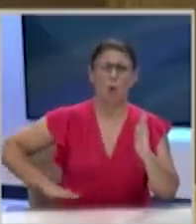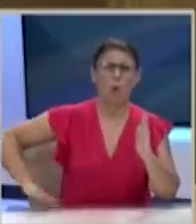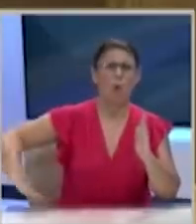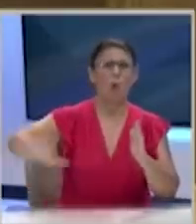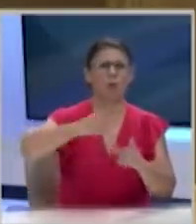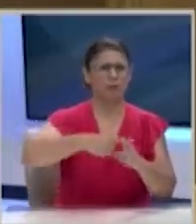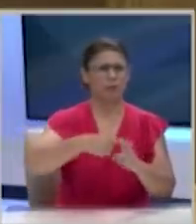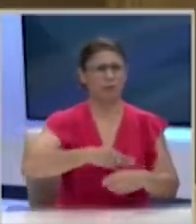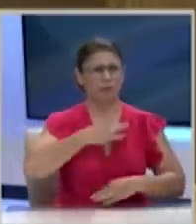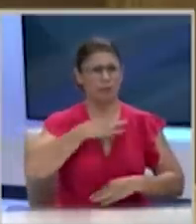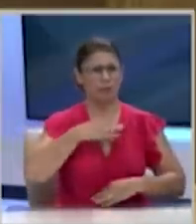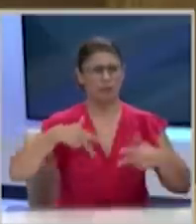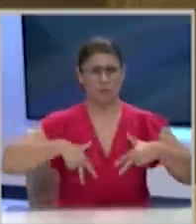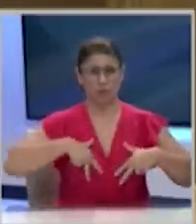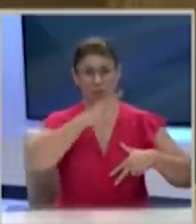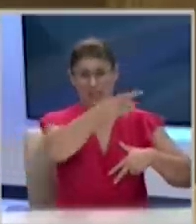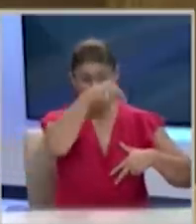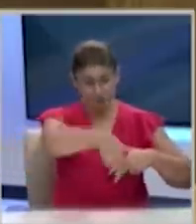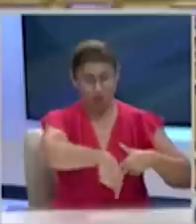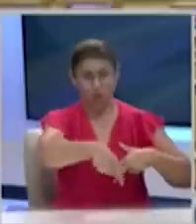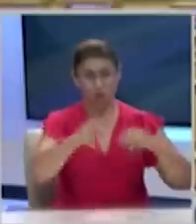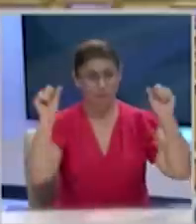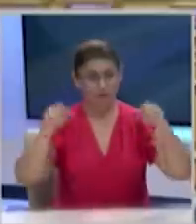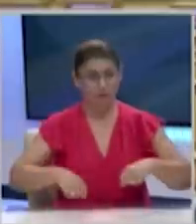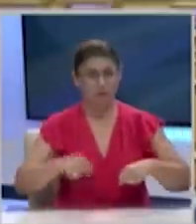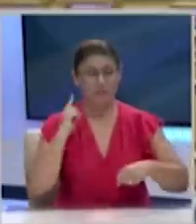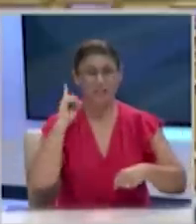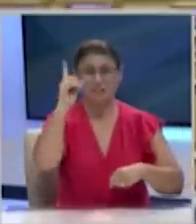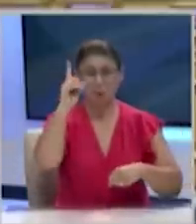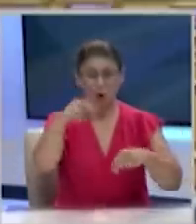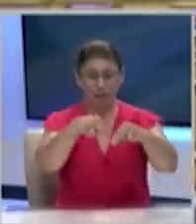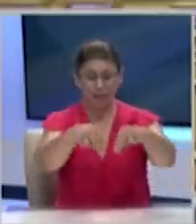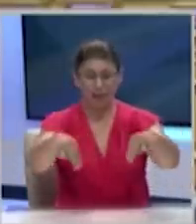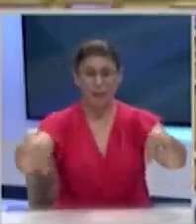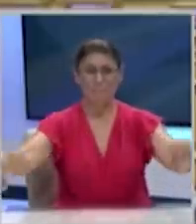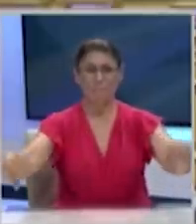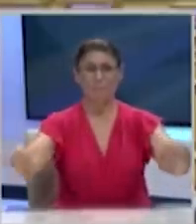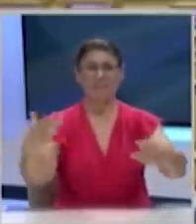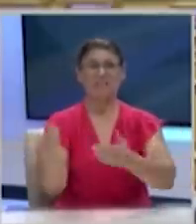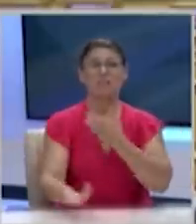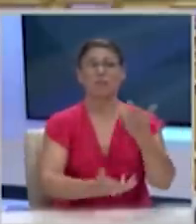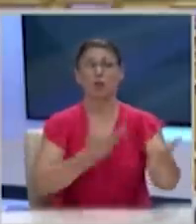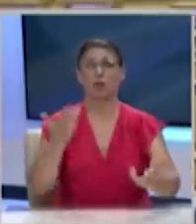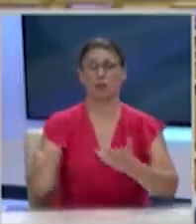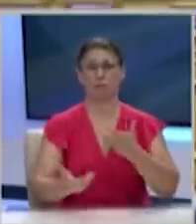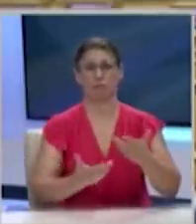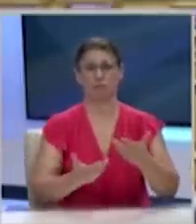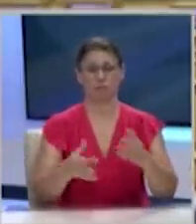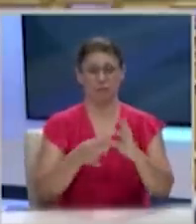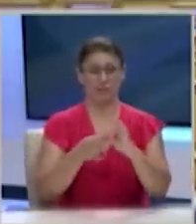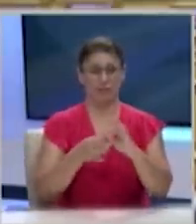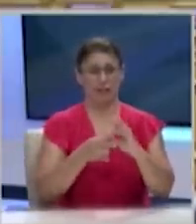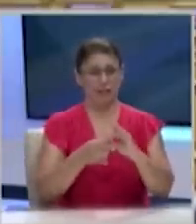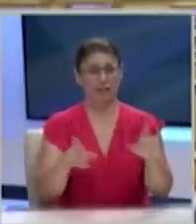κύριε Υπουργέ, είστε εδώ να το επιβεβαιώσετε, ήταν στην πρώτη γραμμή στα μέτωπα των πυρκαγιών. Σε